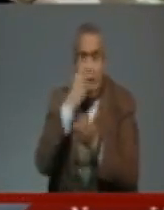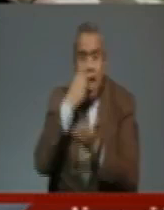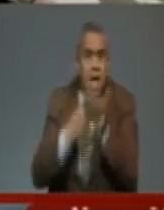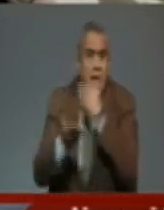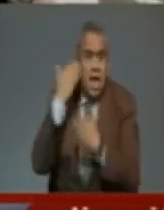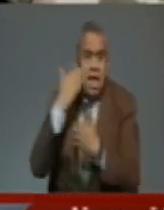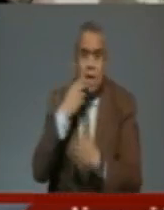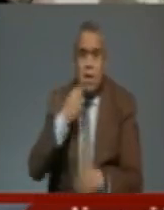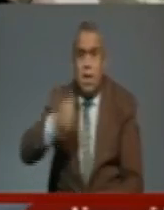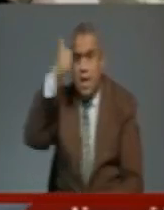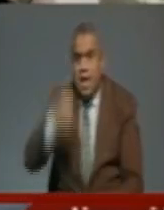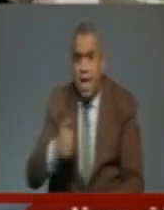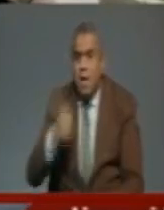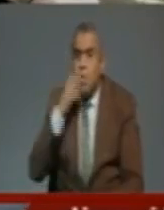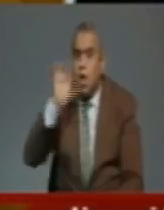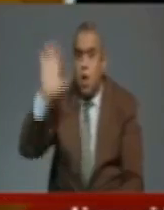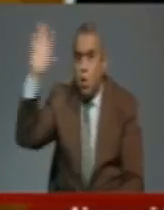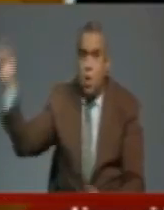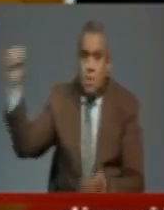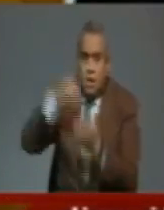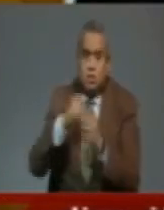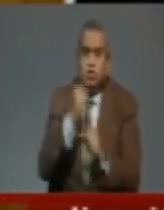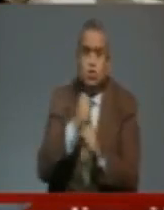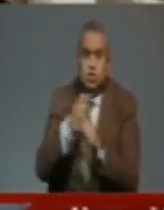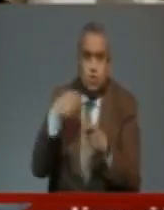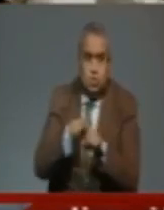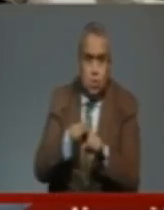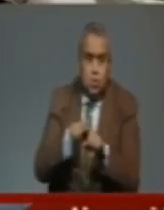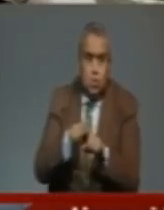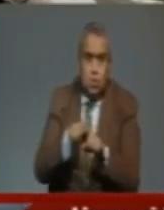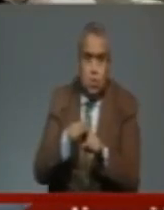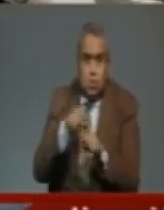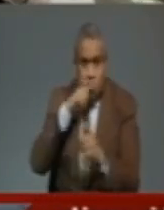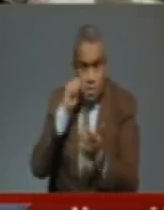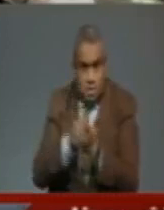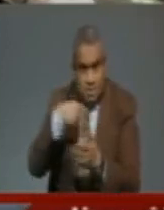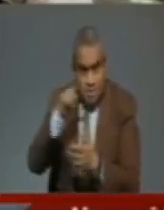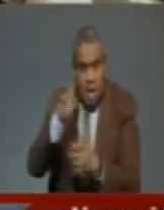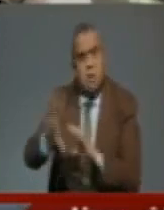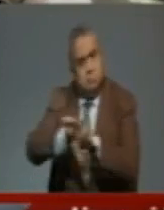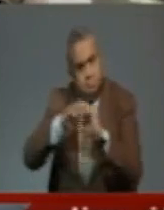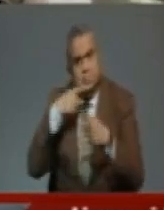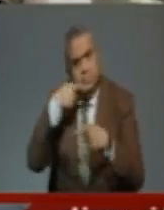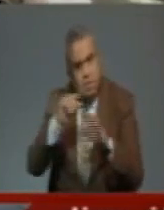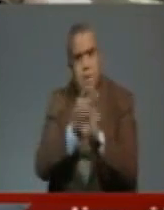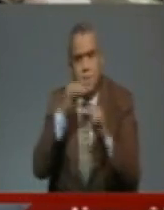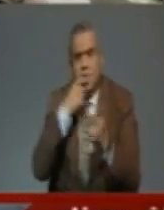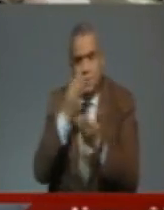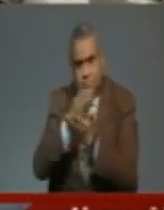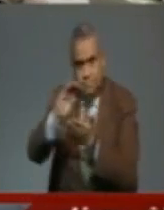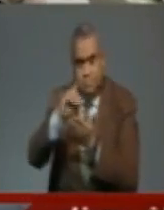لمستثمر يعمله، صح كده؟ تمام يا فندم. وبالتالي واتعمل والحقيقه ده